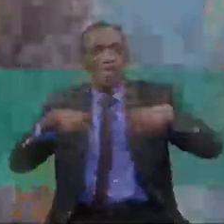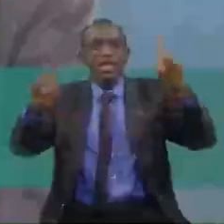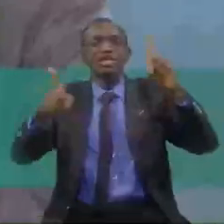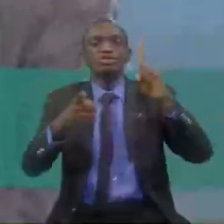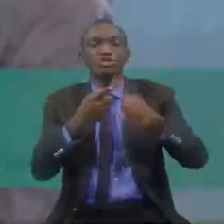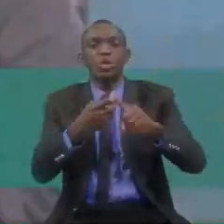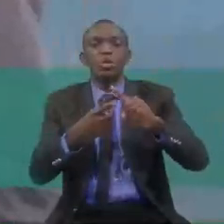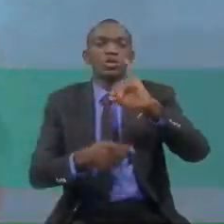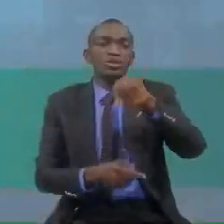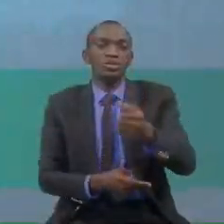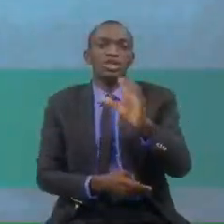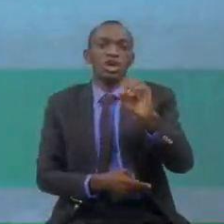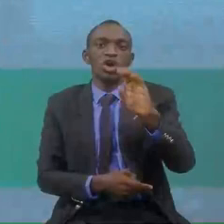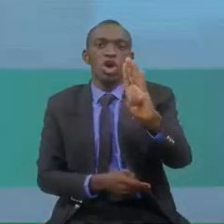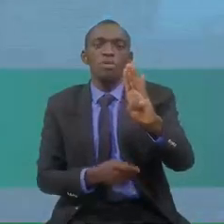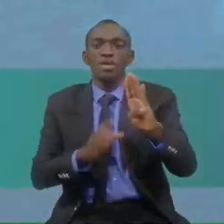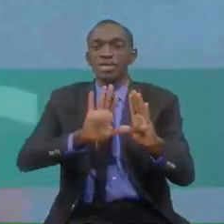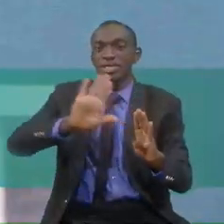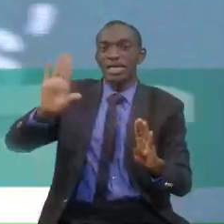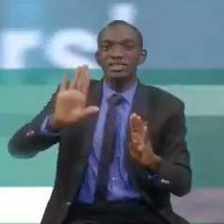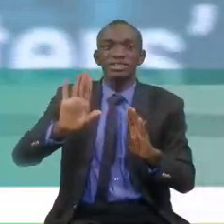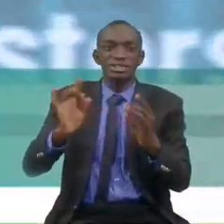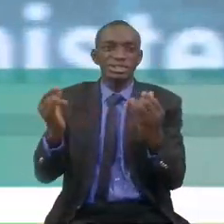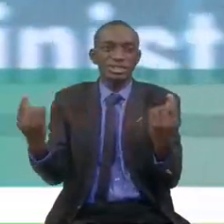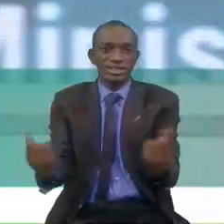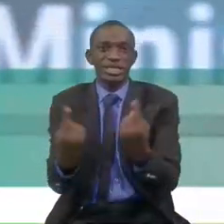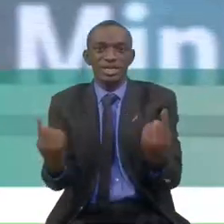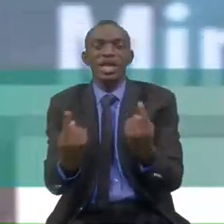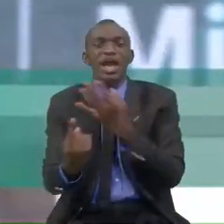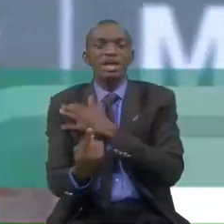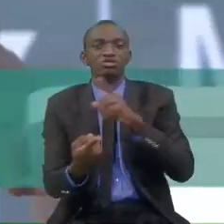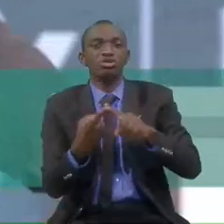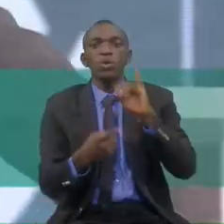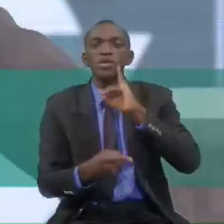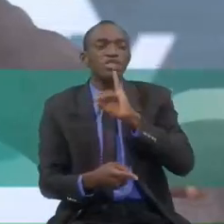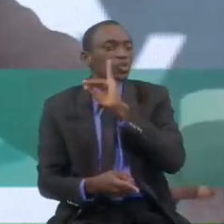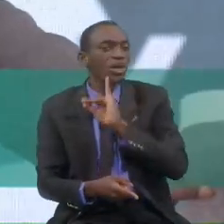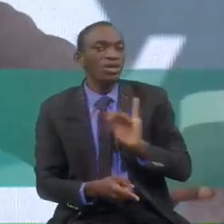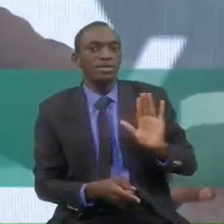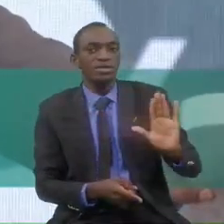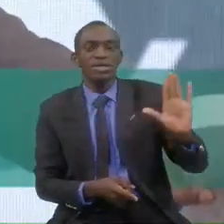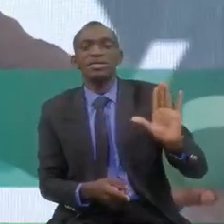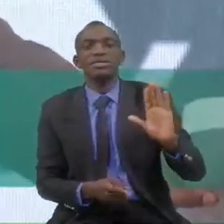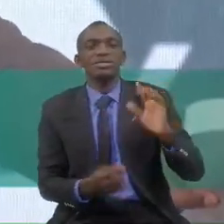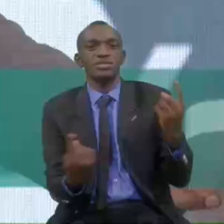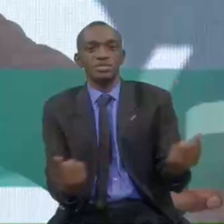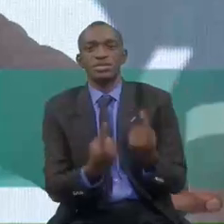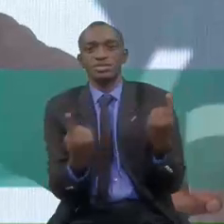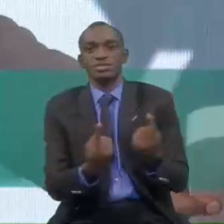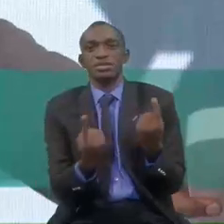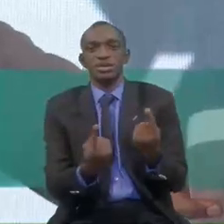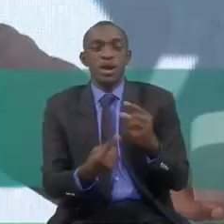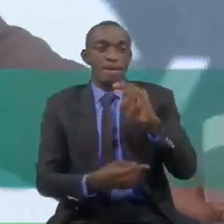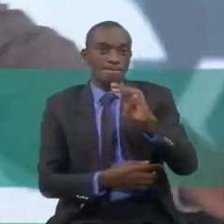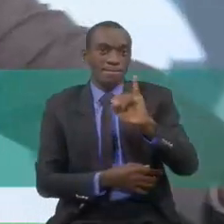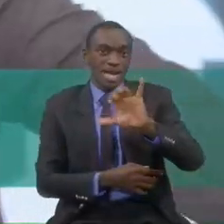crime et à Israël son péché. Michée a dit que je suis